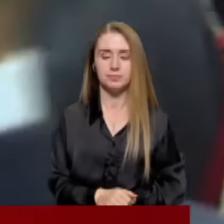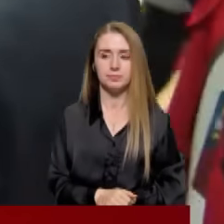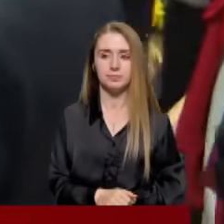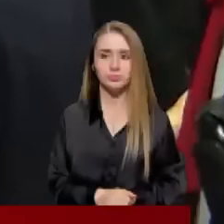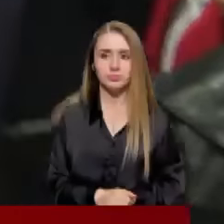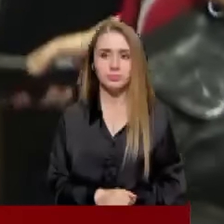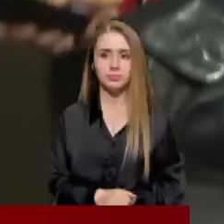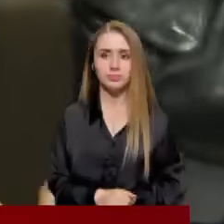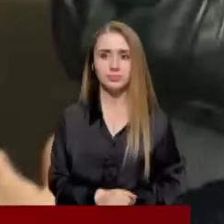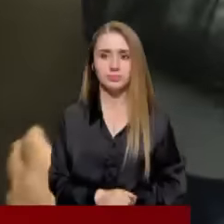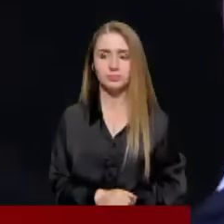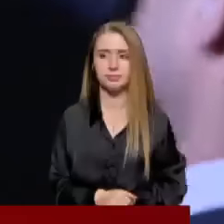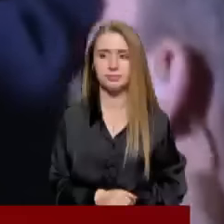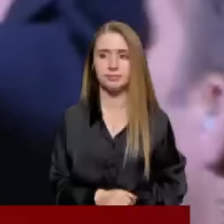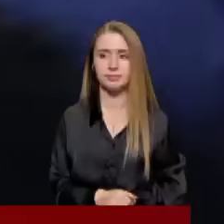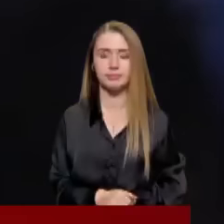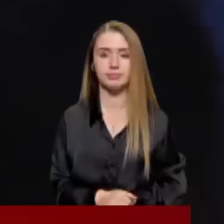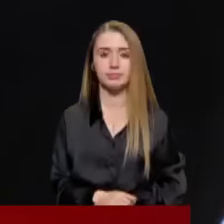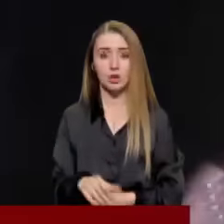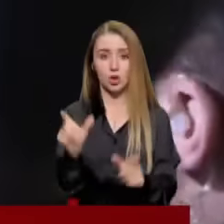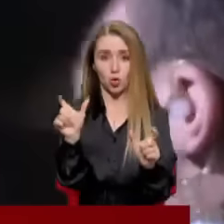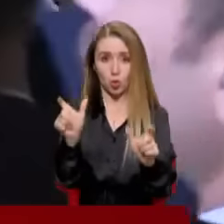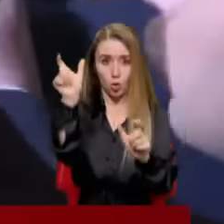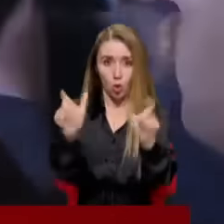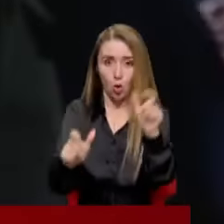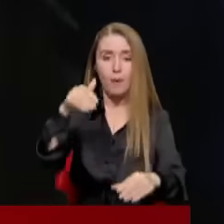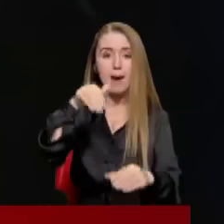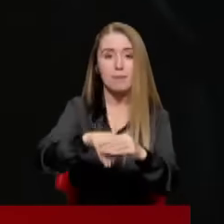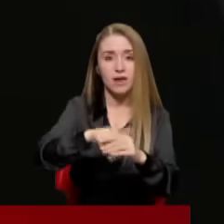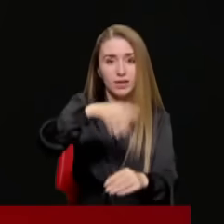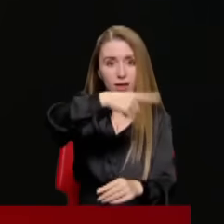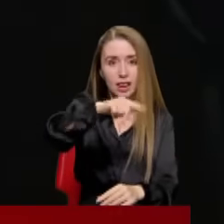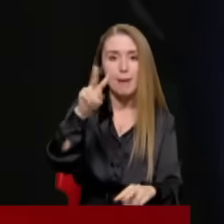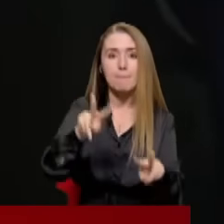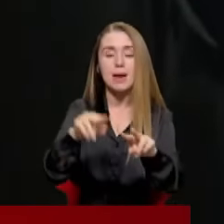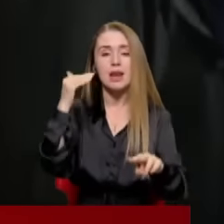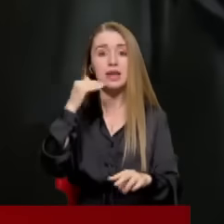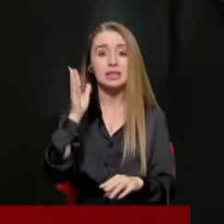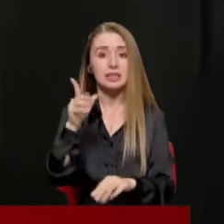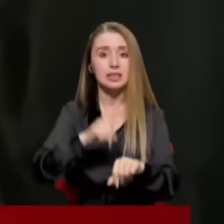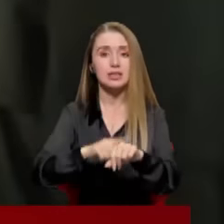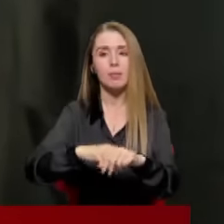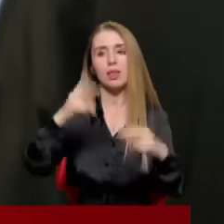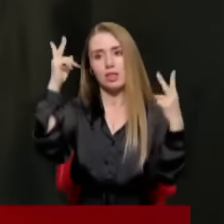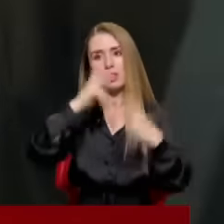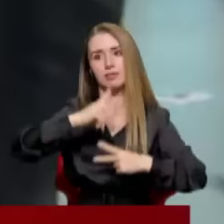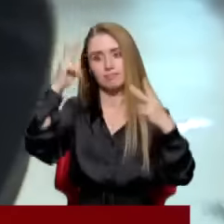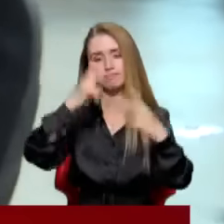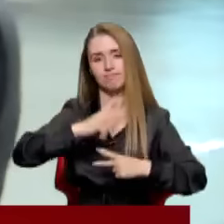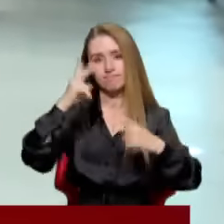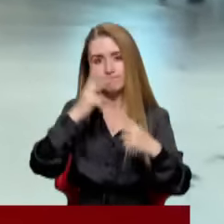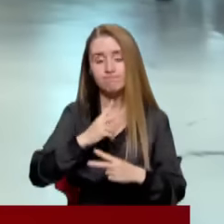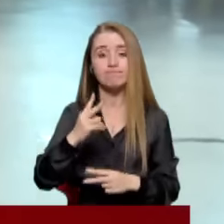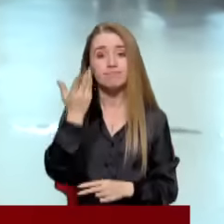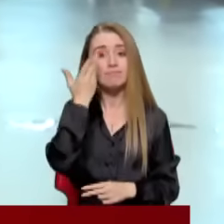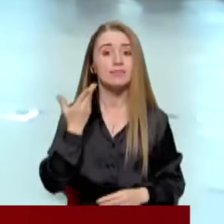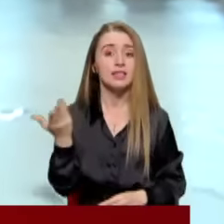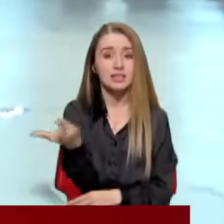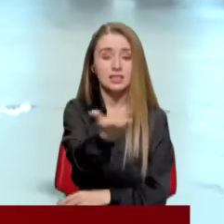Hadi neş lan, kaçacağız. Koruması milletvekilleri Akşener ayrılırken gözyaşlarını tutamadı.